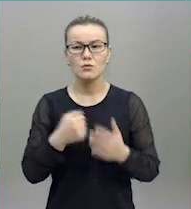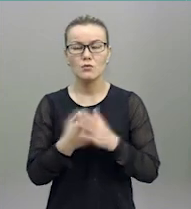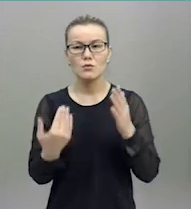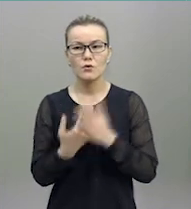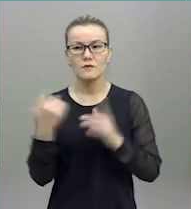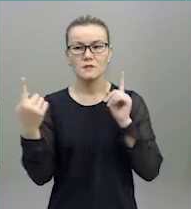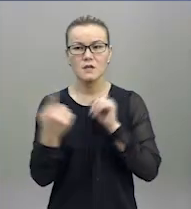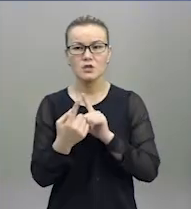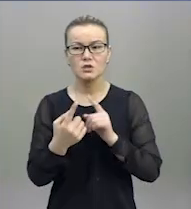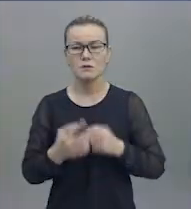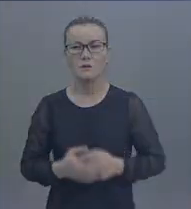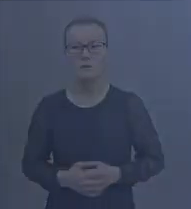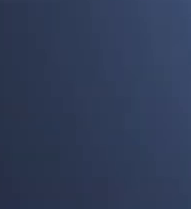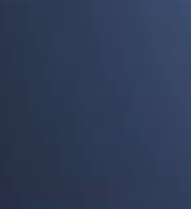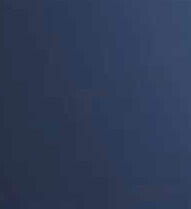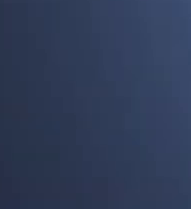встреч